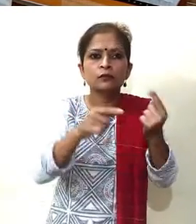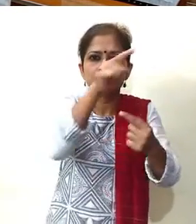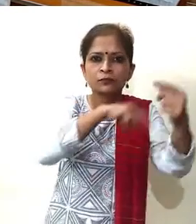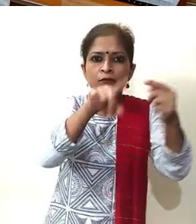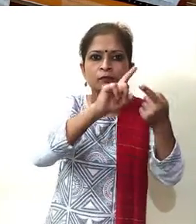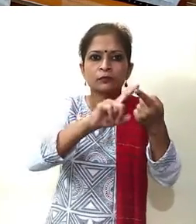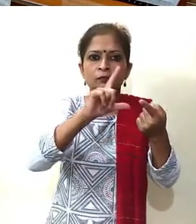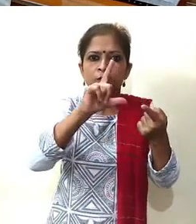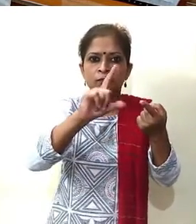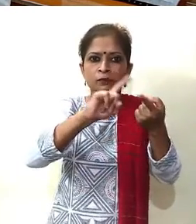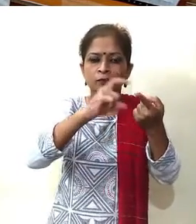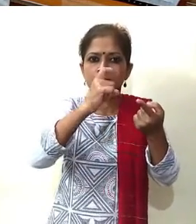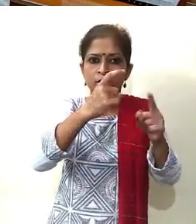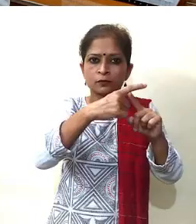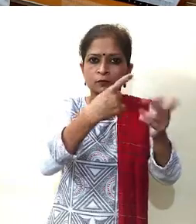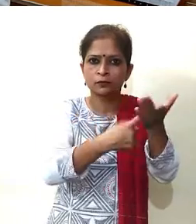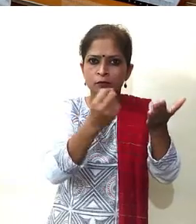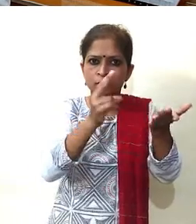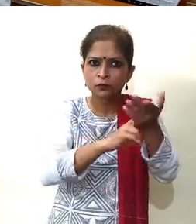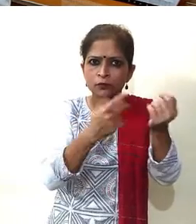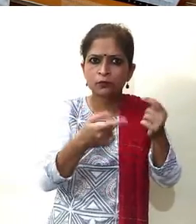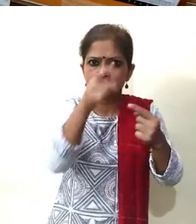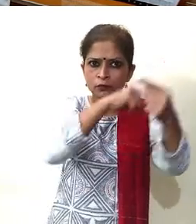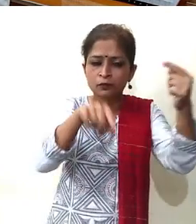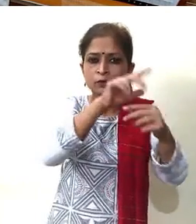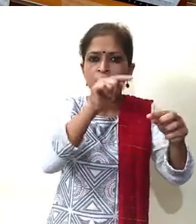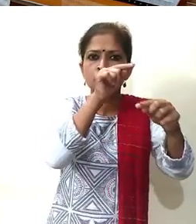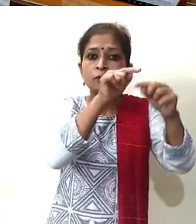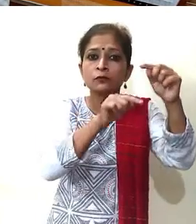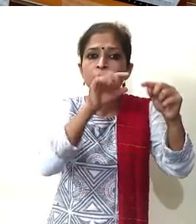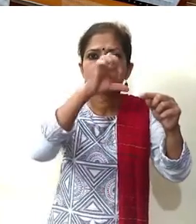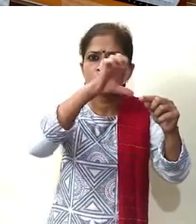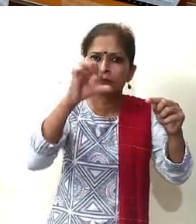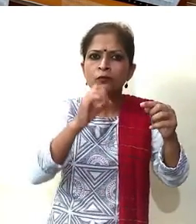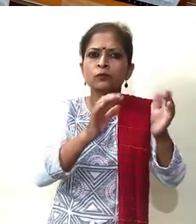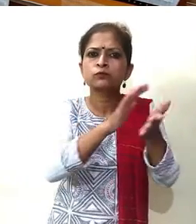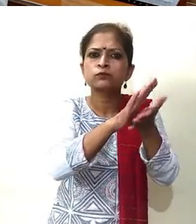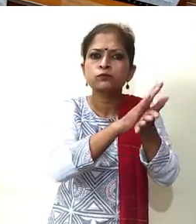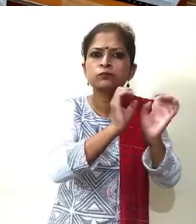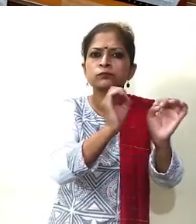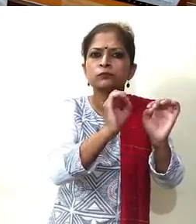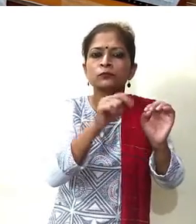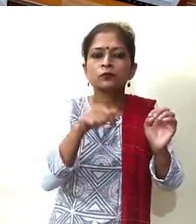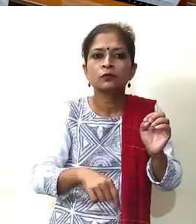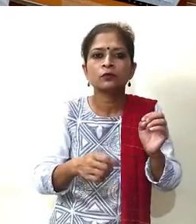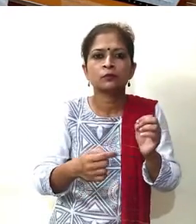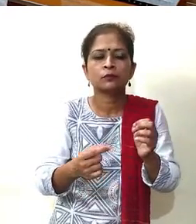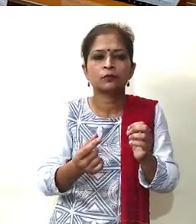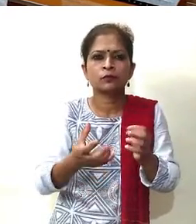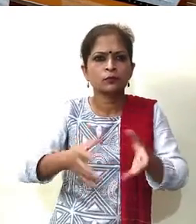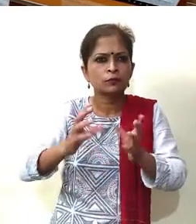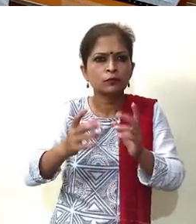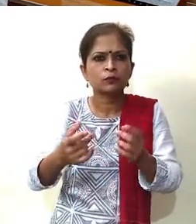है इलेक्ट्रॉन का घेरा, वो लगभग 99% खाली होता है। यानी कि अगर न्यूक्लियस इधर है तो एक फुटबॉल के ग्राउंड